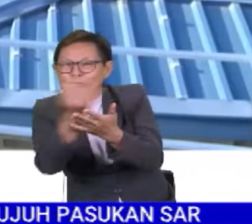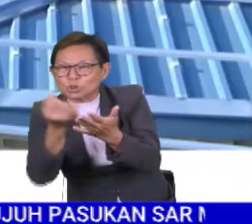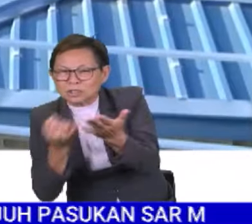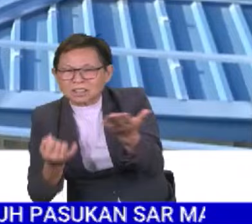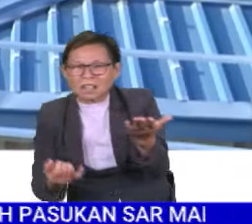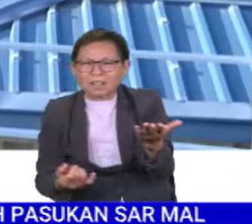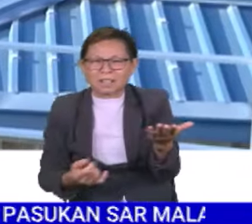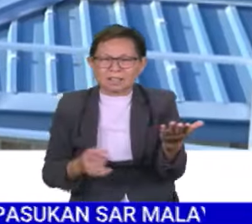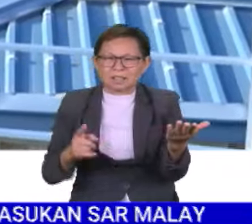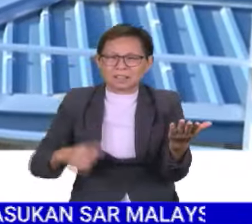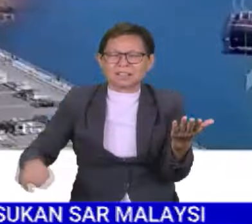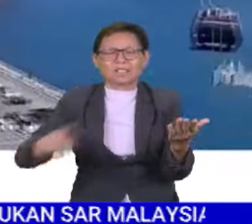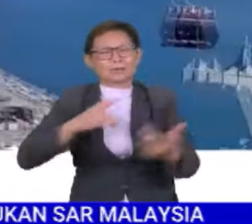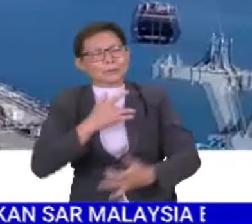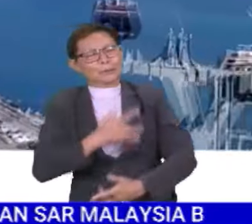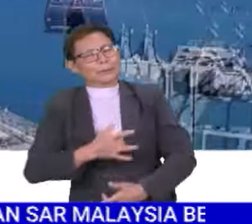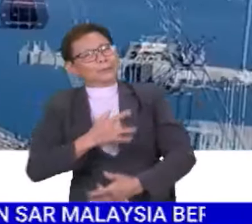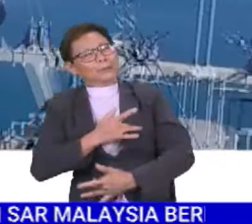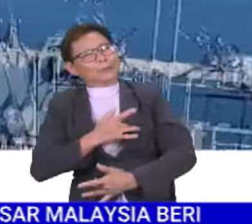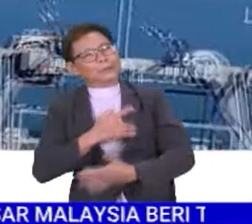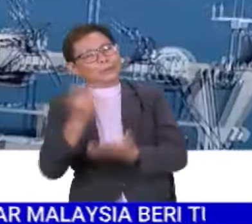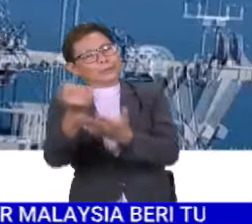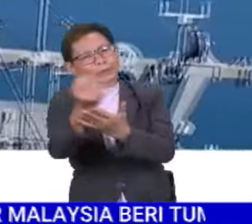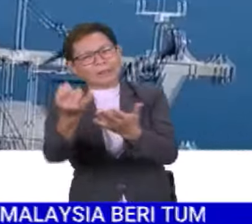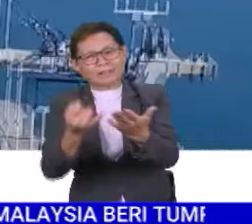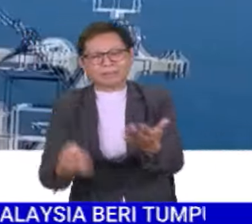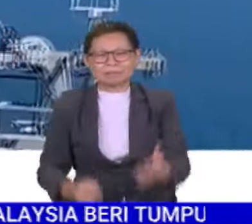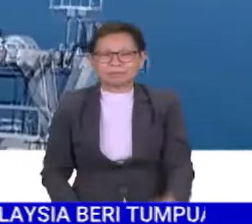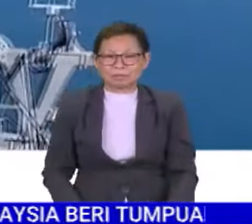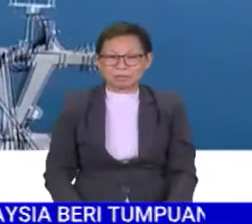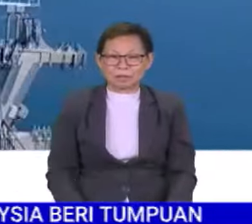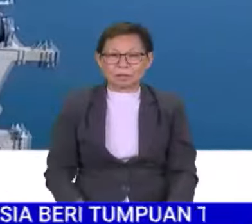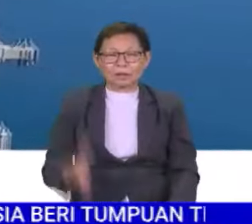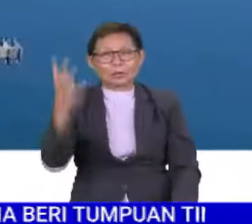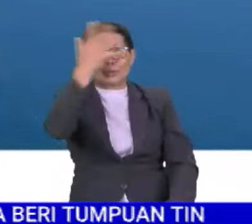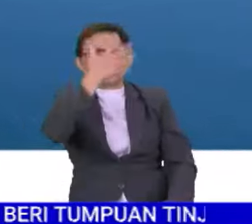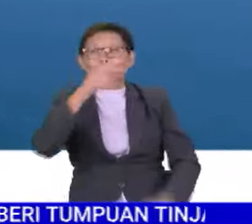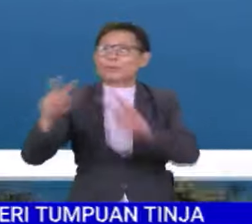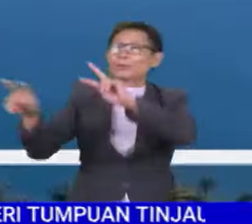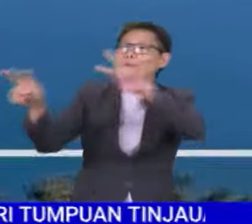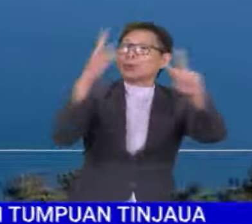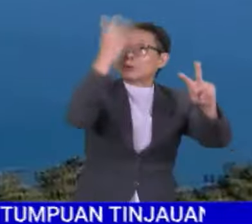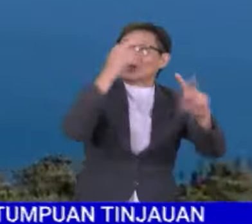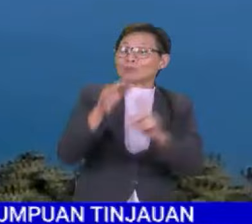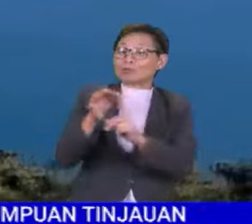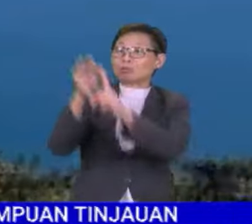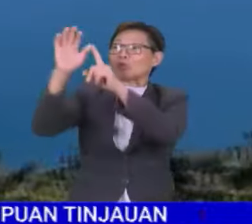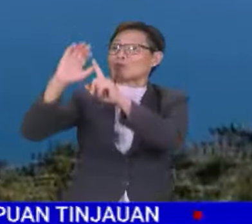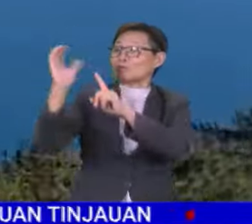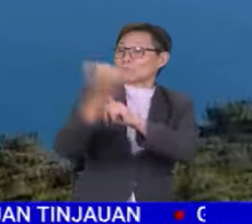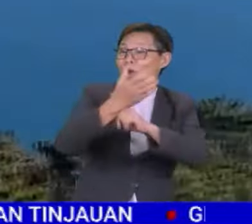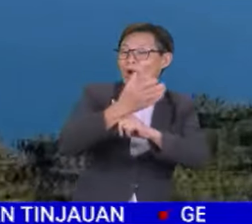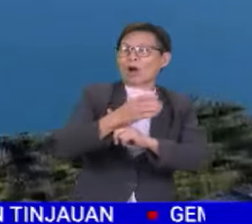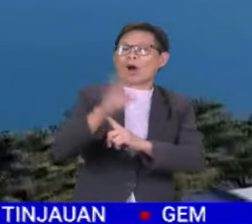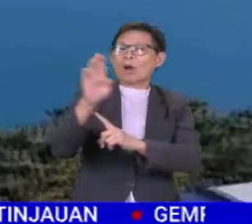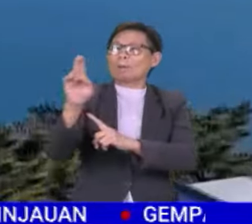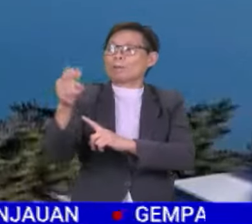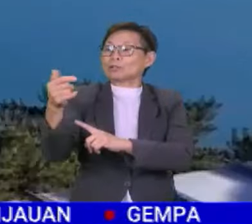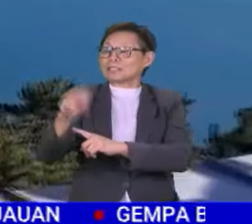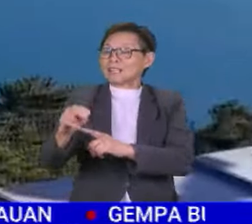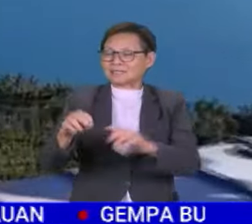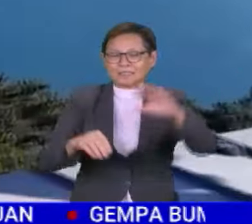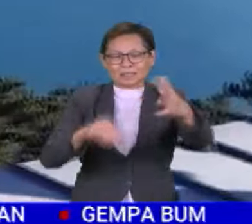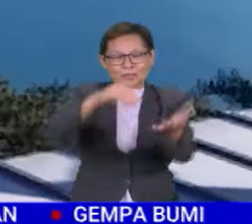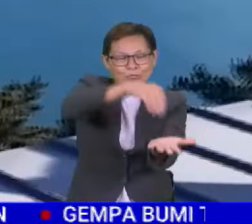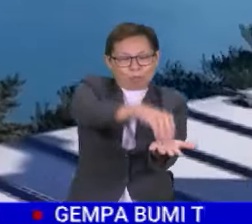orang saling menghargai panorama indah selain ke Unicorn budaya menjadikan busan antara